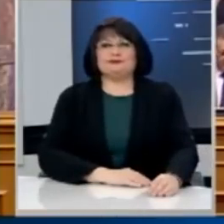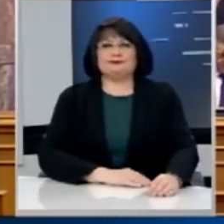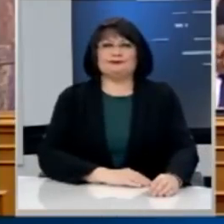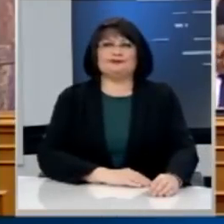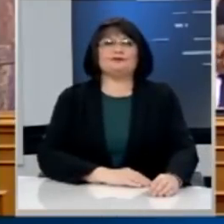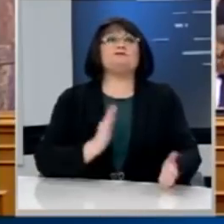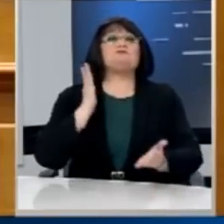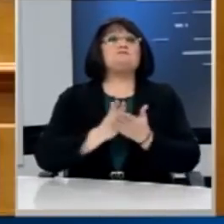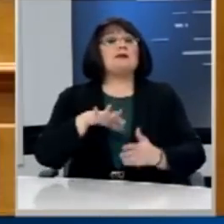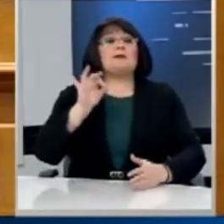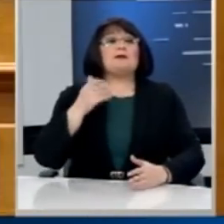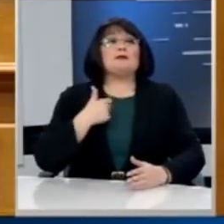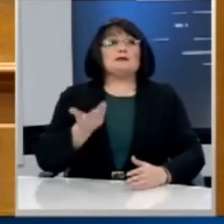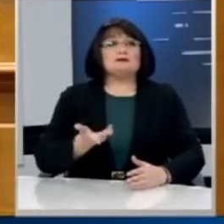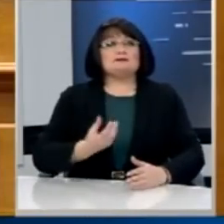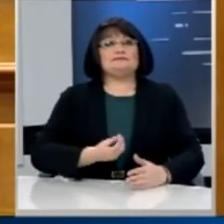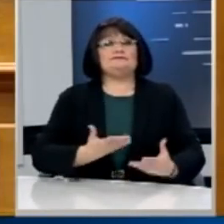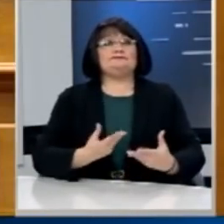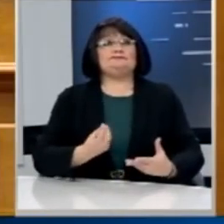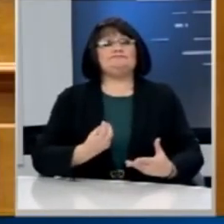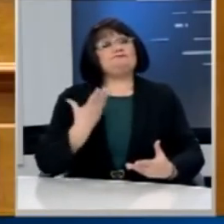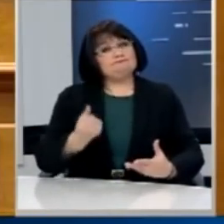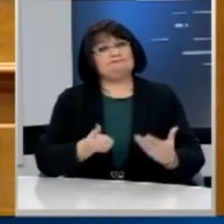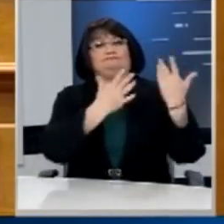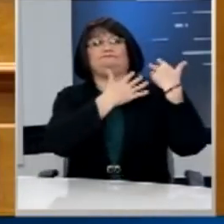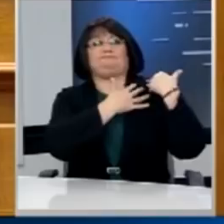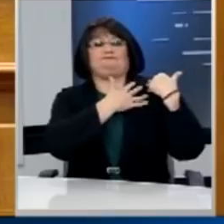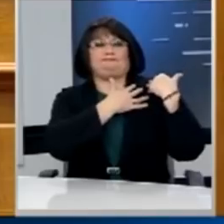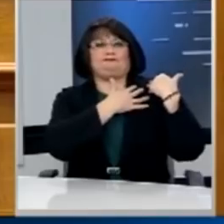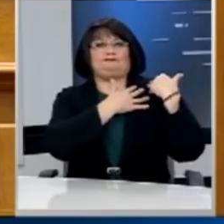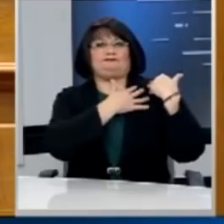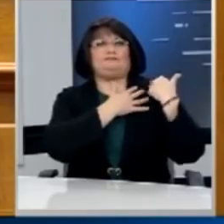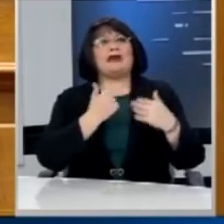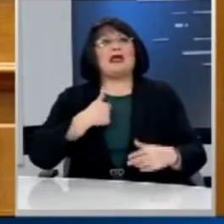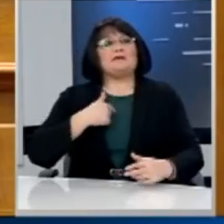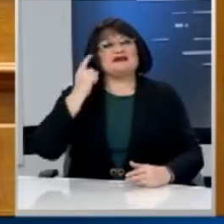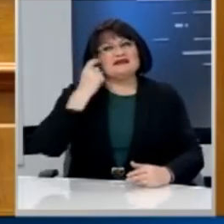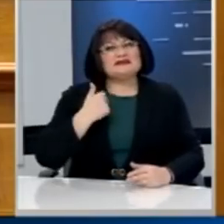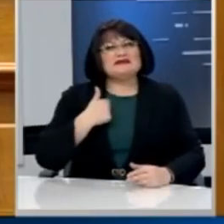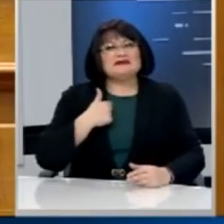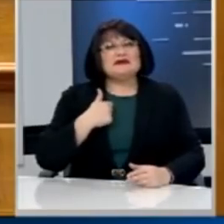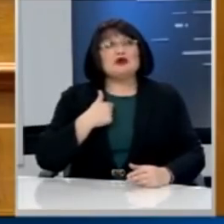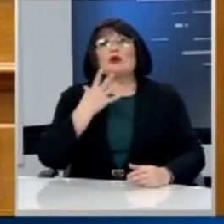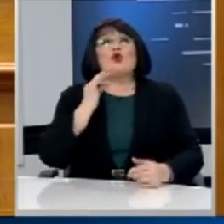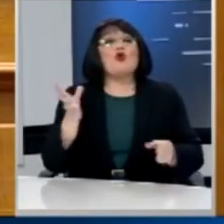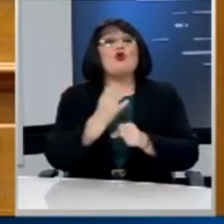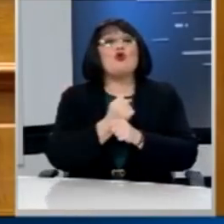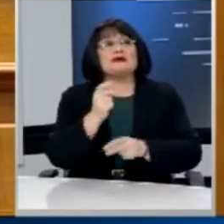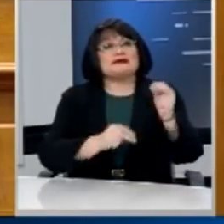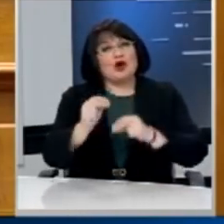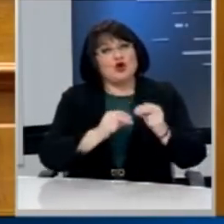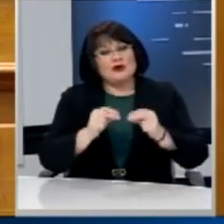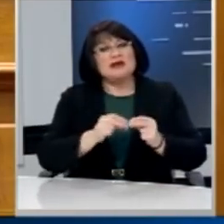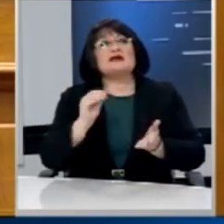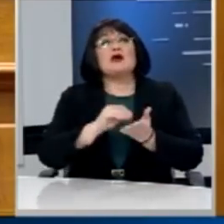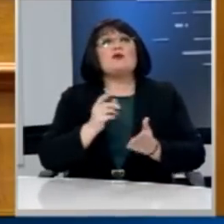Και η επιλογή μας αυτή μας γεμίζει ευθύνη. Γιατί εμείς ξέρουμε γιατί κερδίσαμε και ξέρουμε